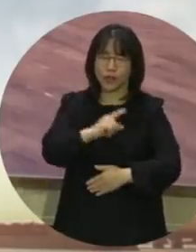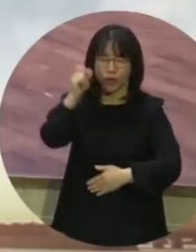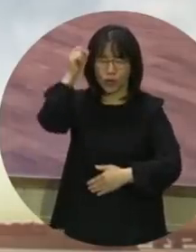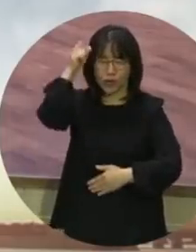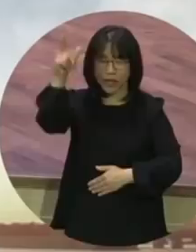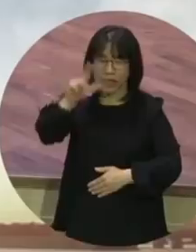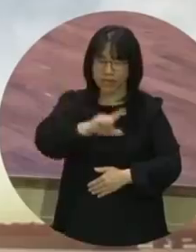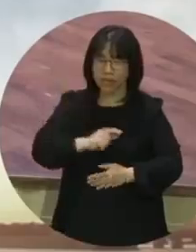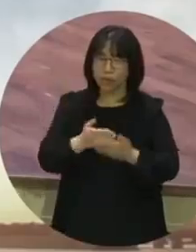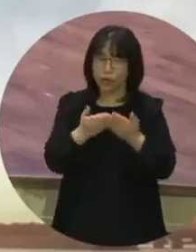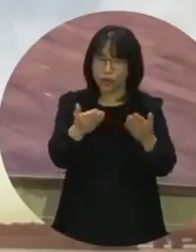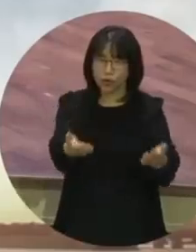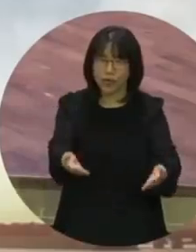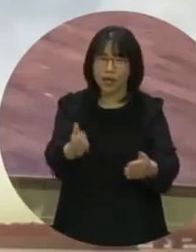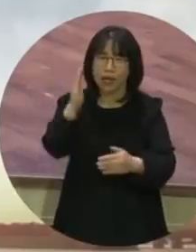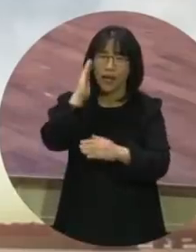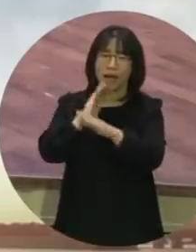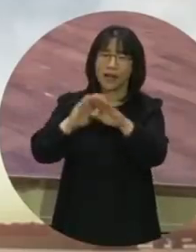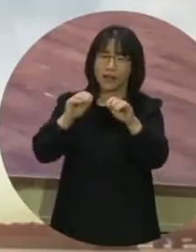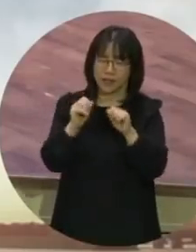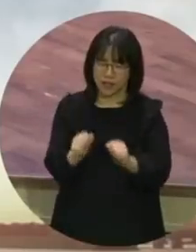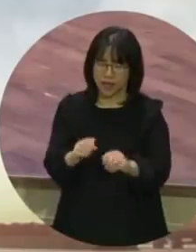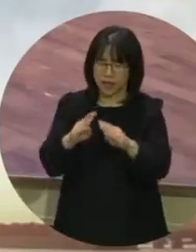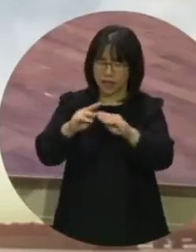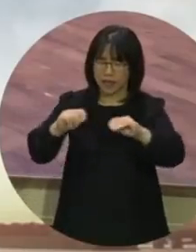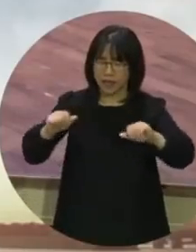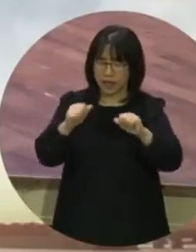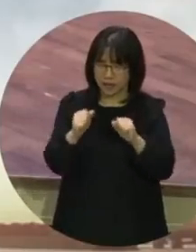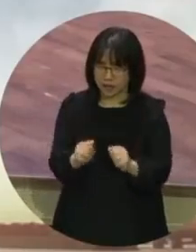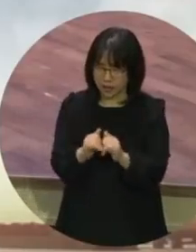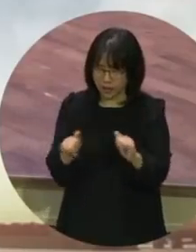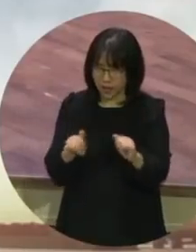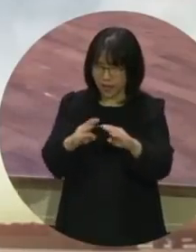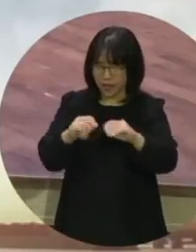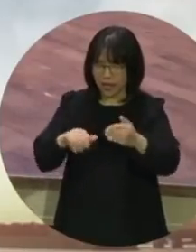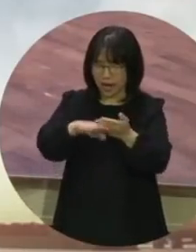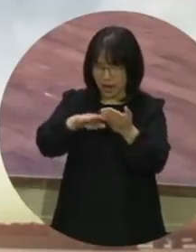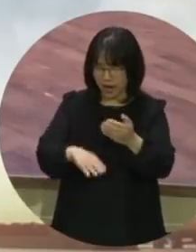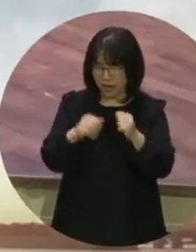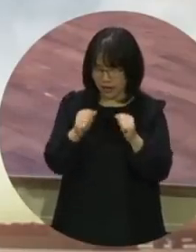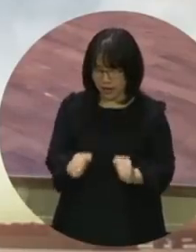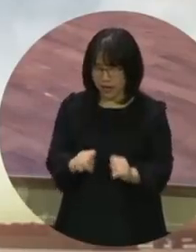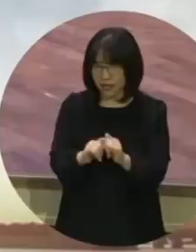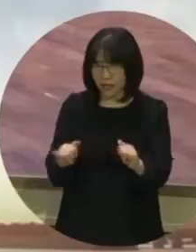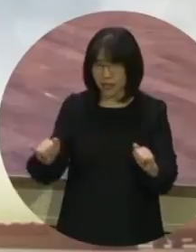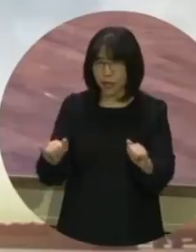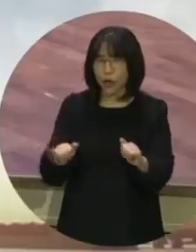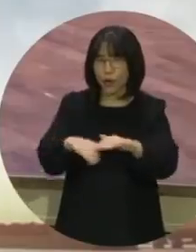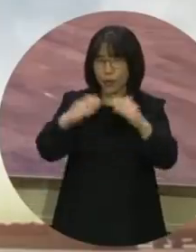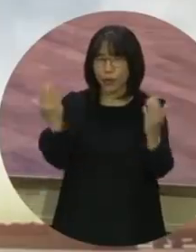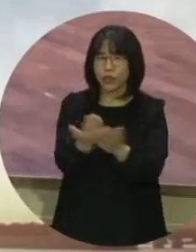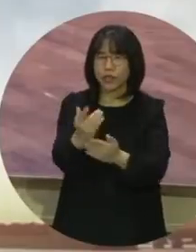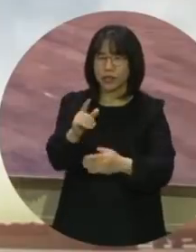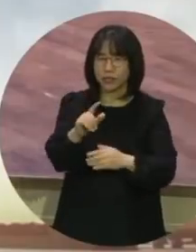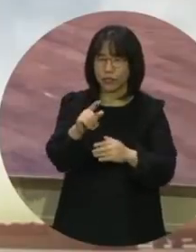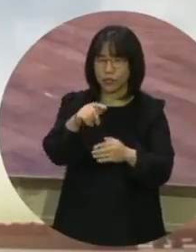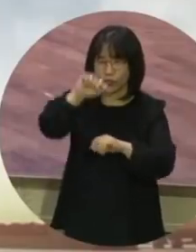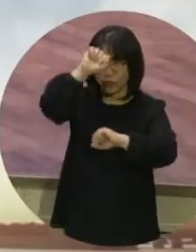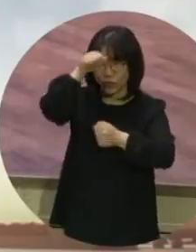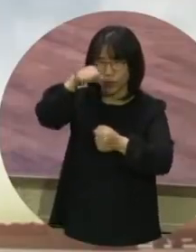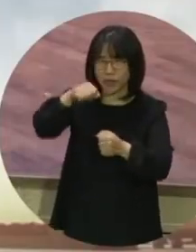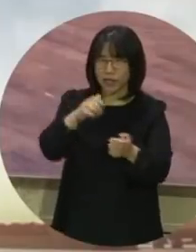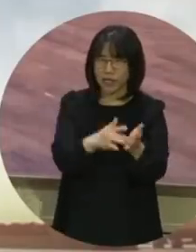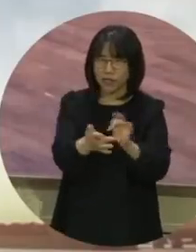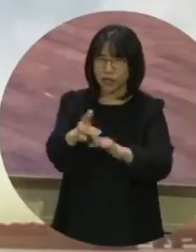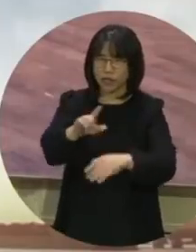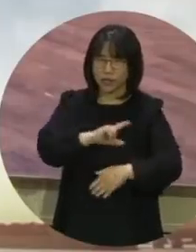위에 뛰어난 이름을 주사 하늘에 있는 자들과 땅에 있는 자들 땅에 있는 자들로 모든 무릎을 예수